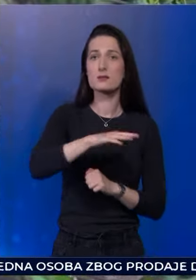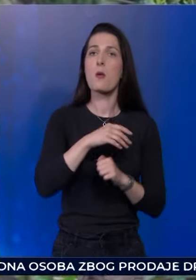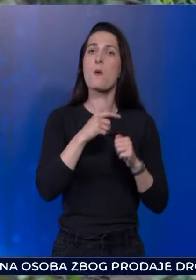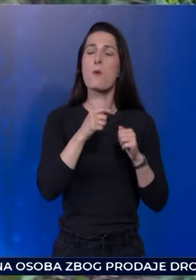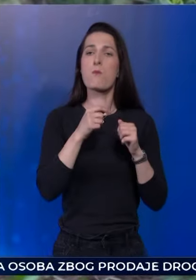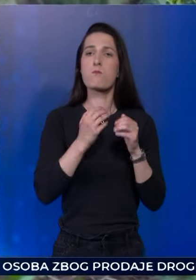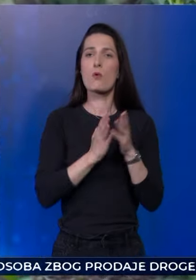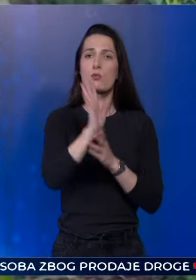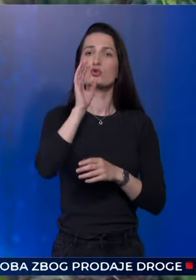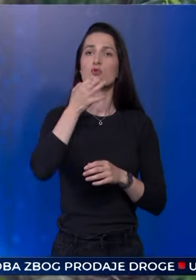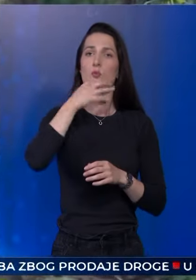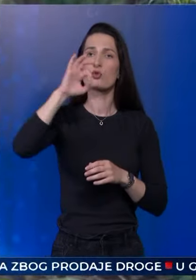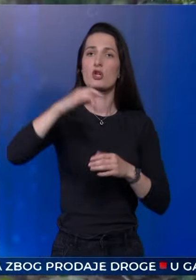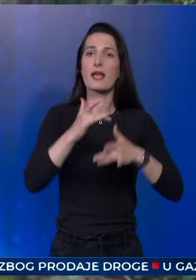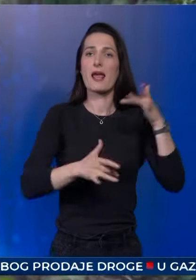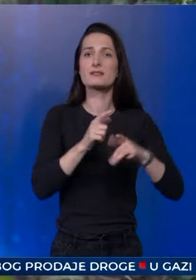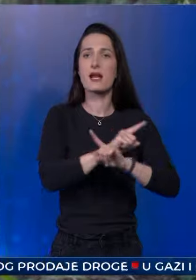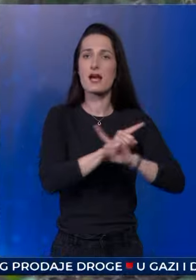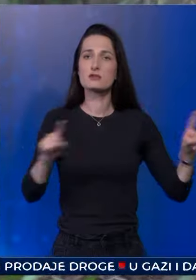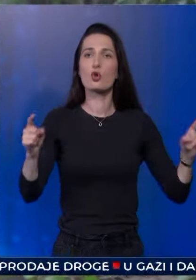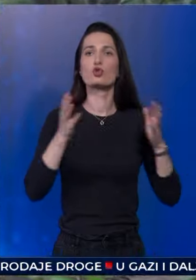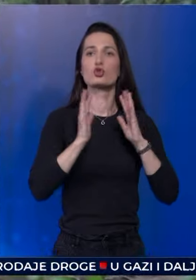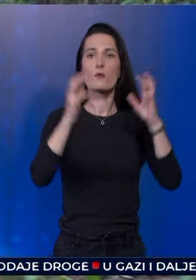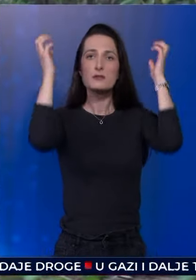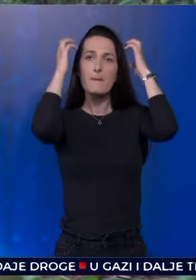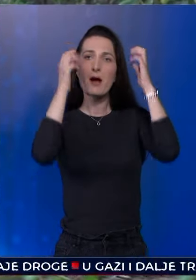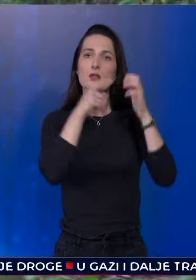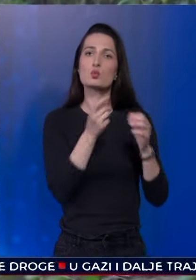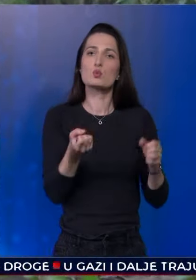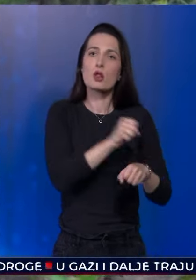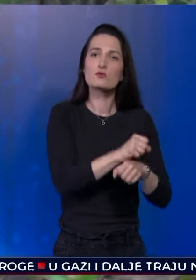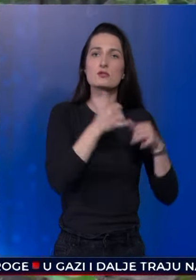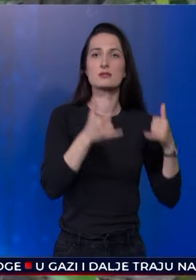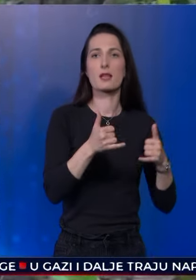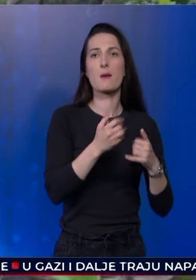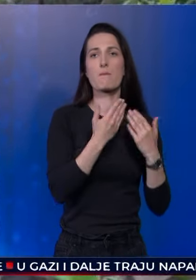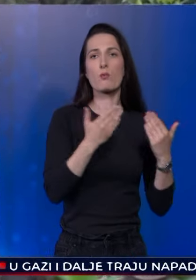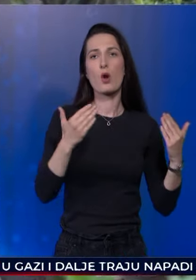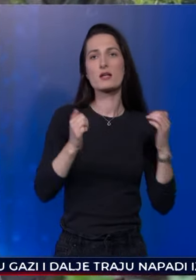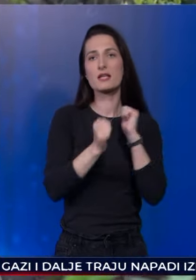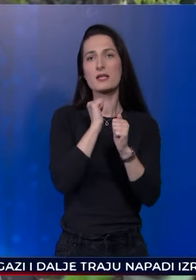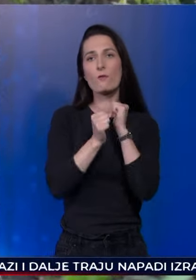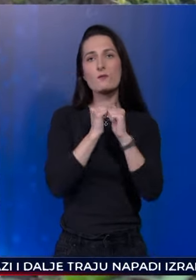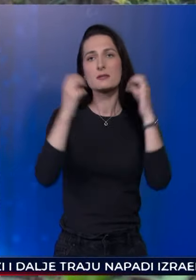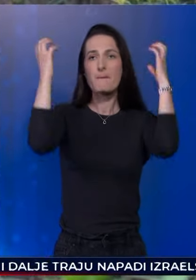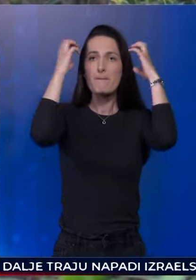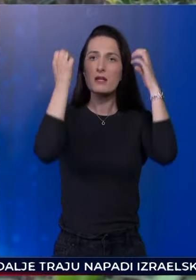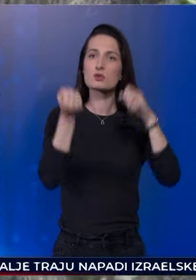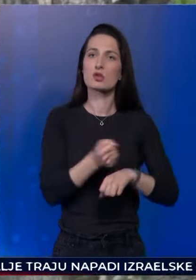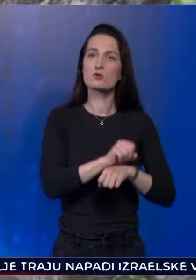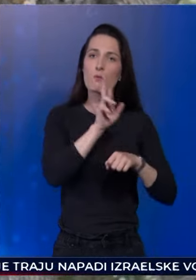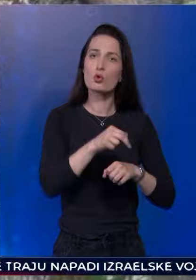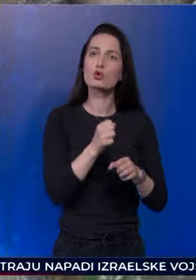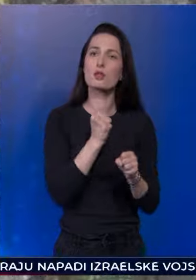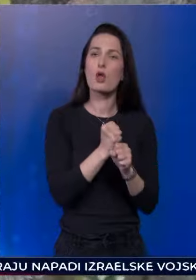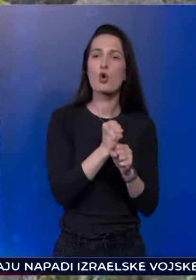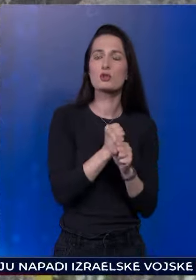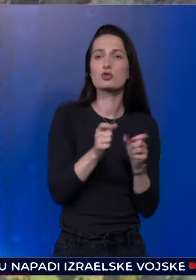džinovskih pandi u zatočeništvu. Sadašnja populacija džinovskih pandi u zatočeništvu može da održi 90%